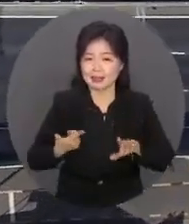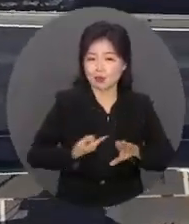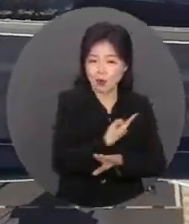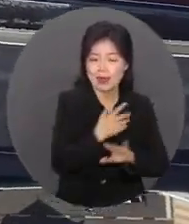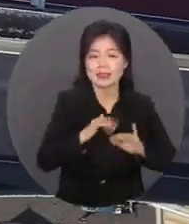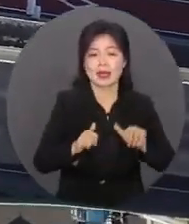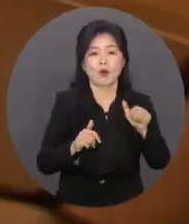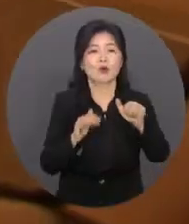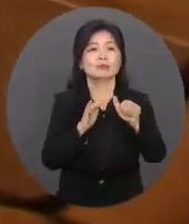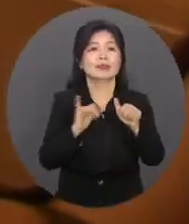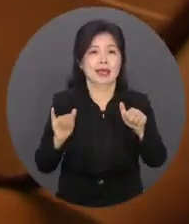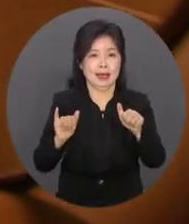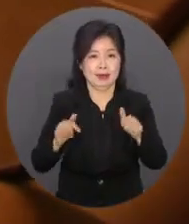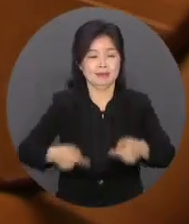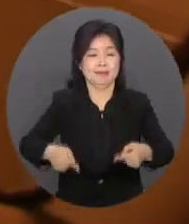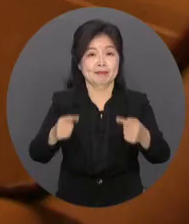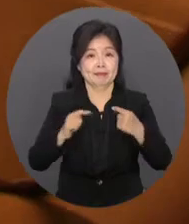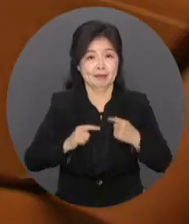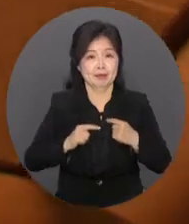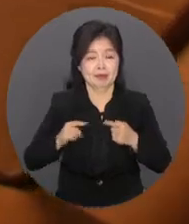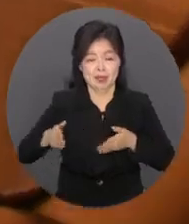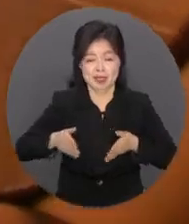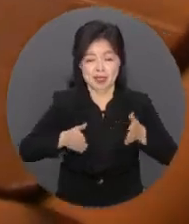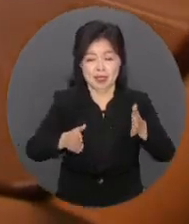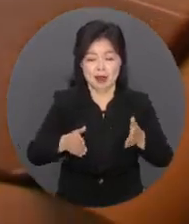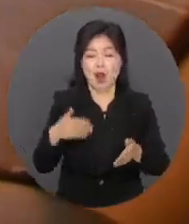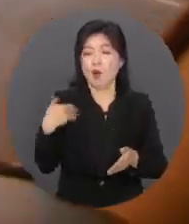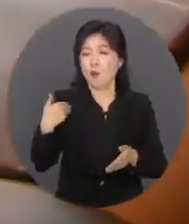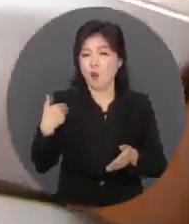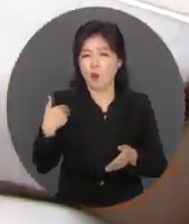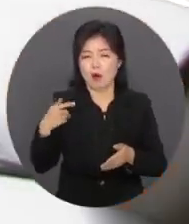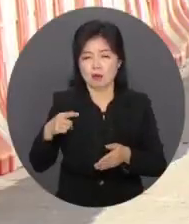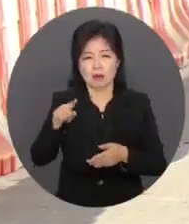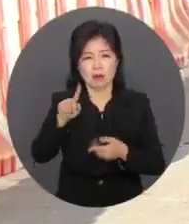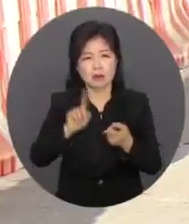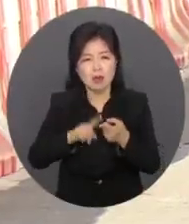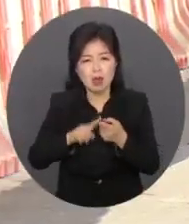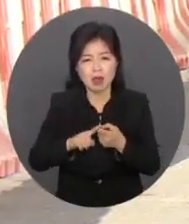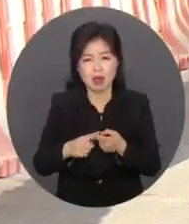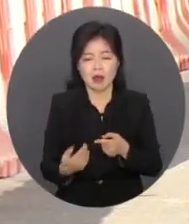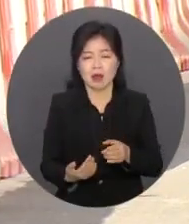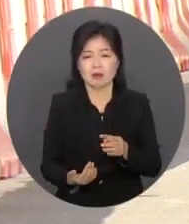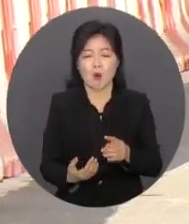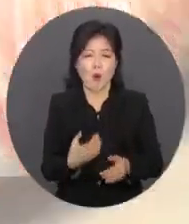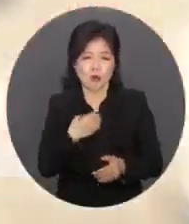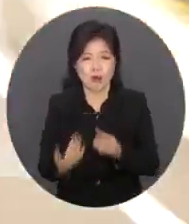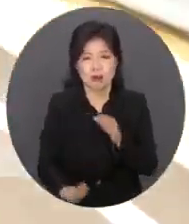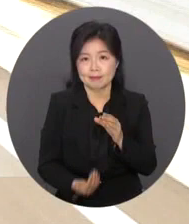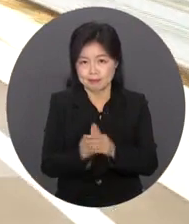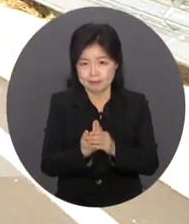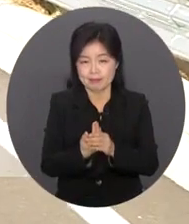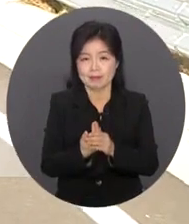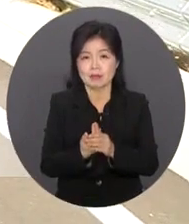대다수 참가자들이 진출로를 미리 인지하지 못한 것으로 확인됐습니다 최종 용역 결과는 다음 달